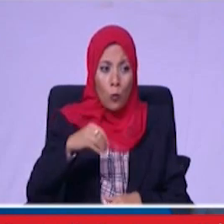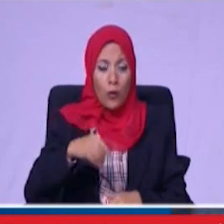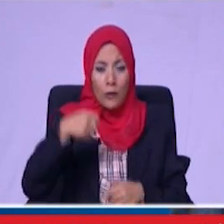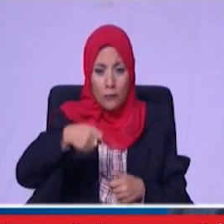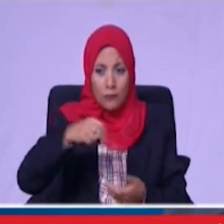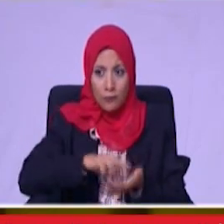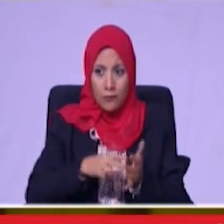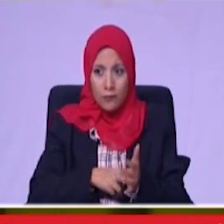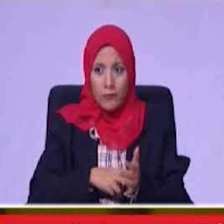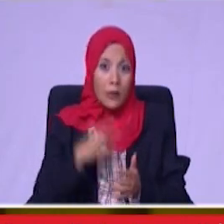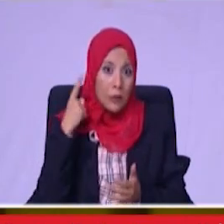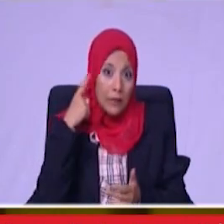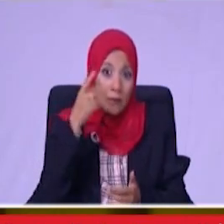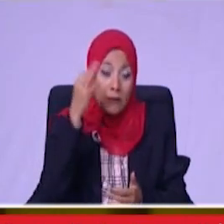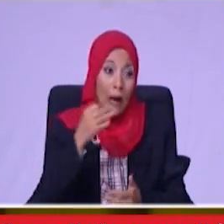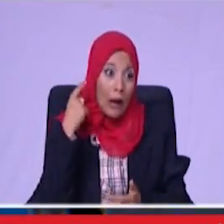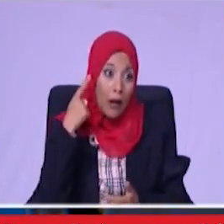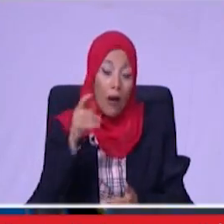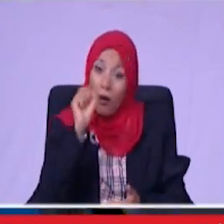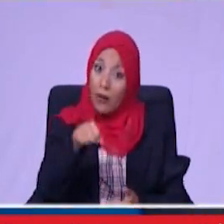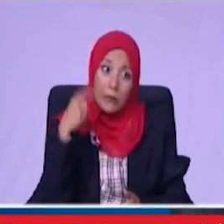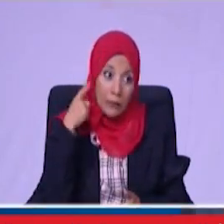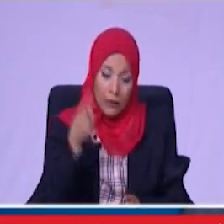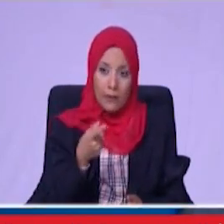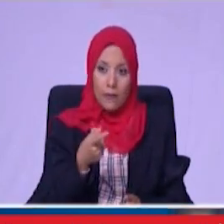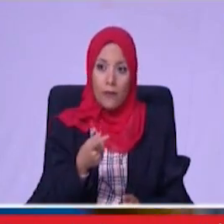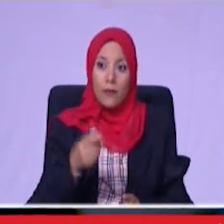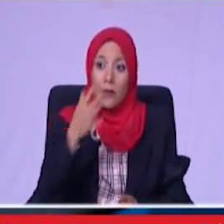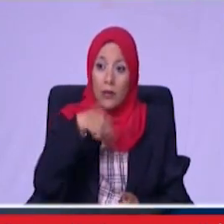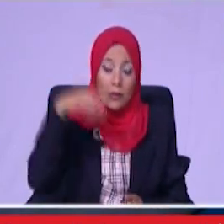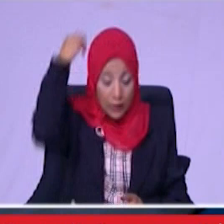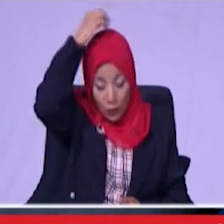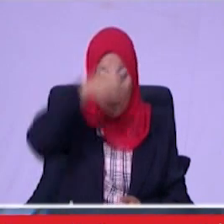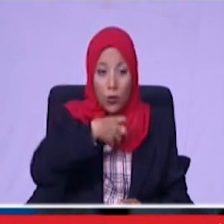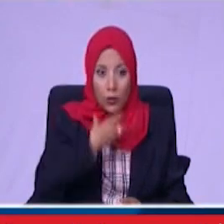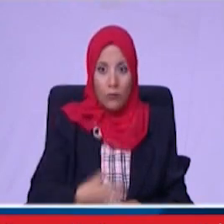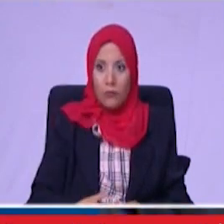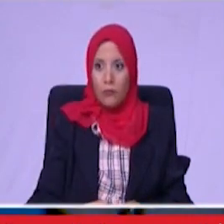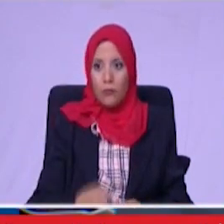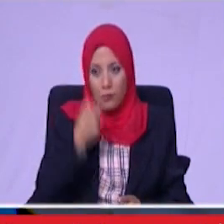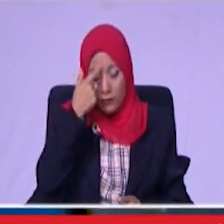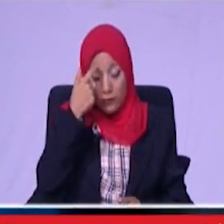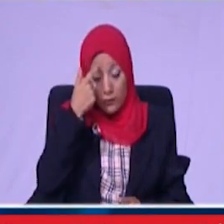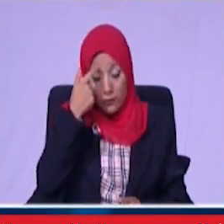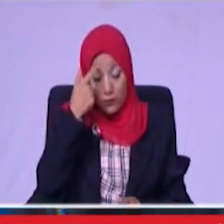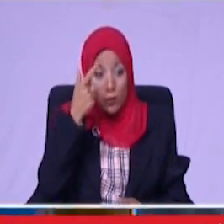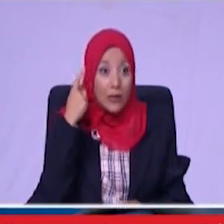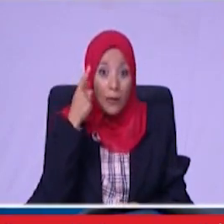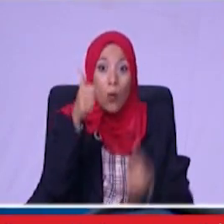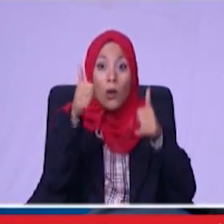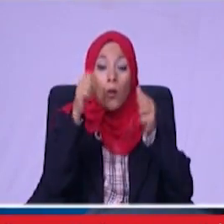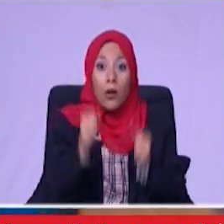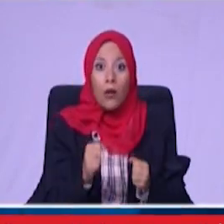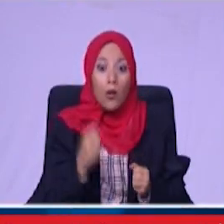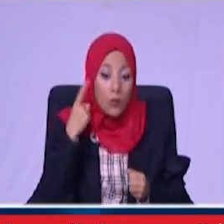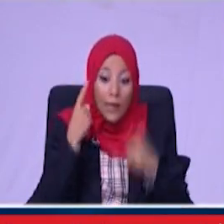على من يسمعك الله يجبر خاطرك وقالوا لسيدنا النبي يا رسول الله ازاي تسلم عليهم قال لهم ما انت باسمع منهم اسماعيل كويس جدا